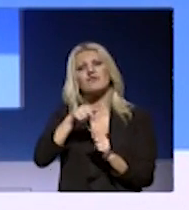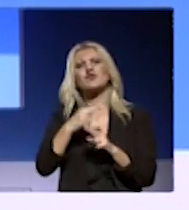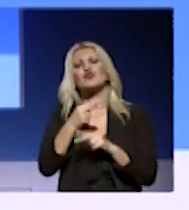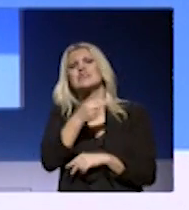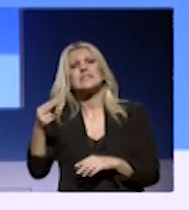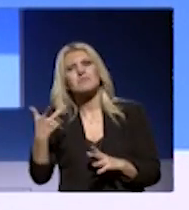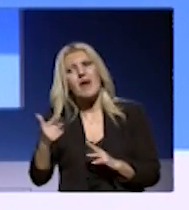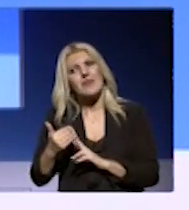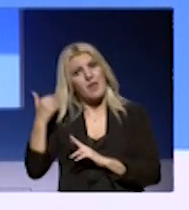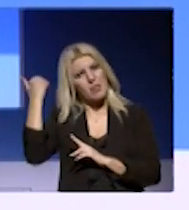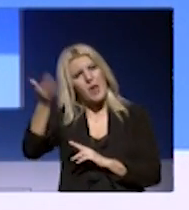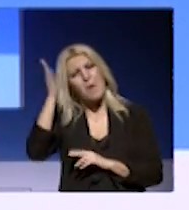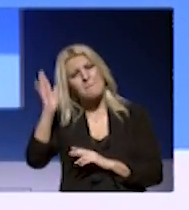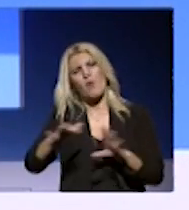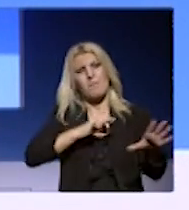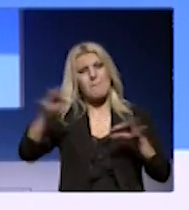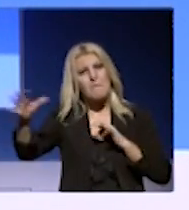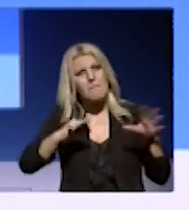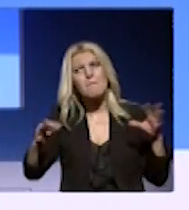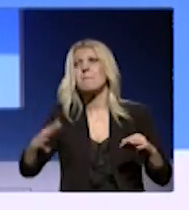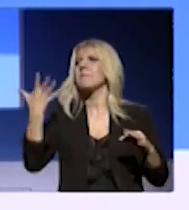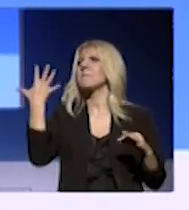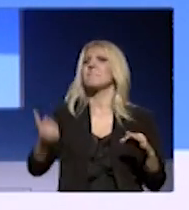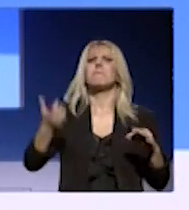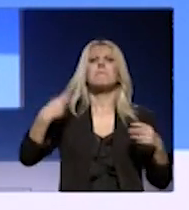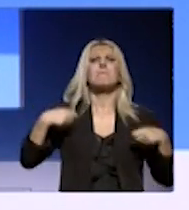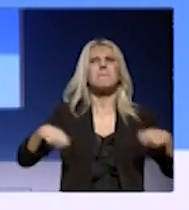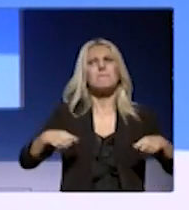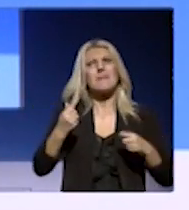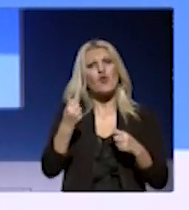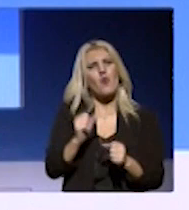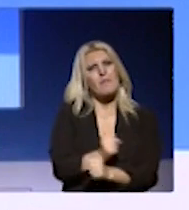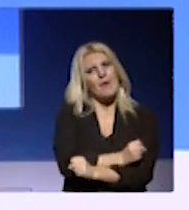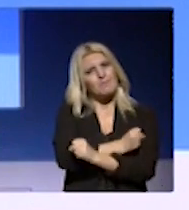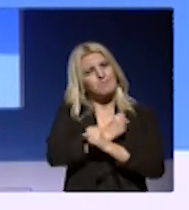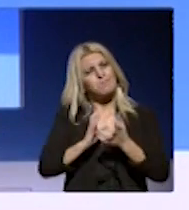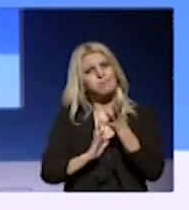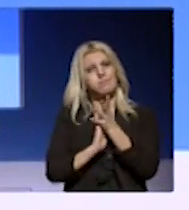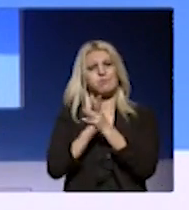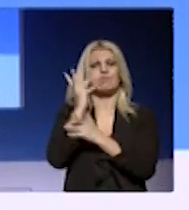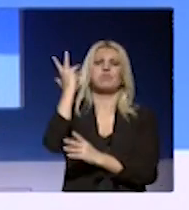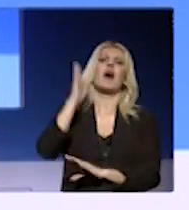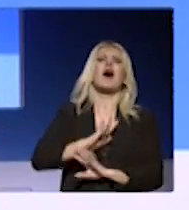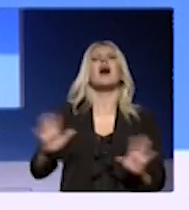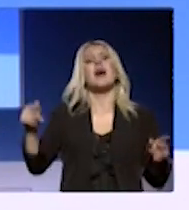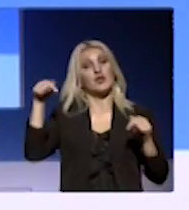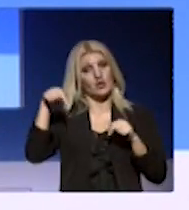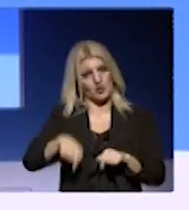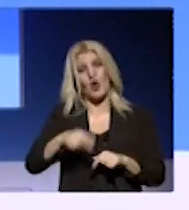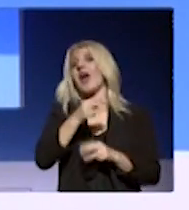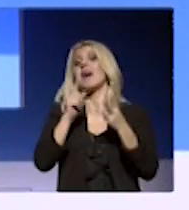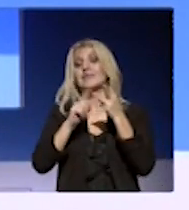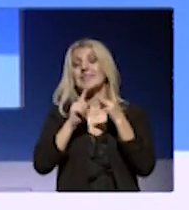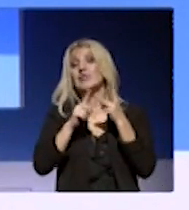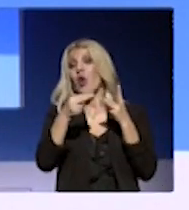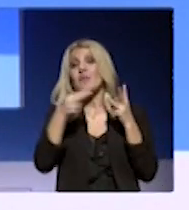για τους δημότες της. Και το ζήτημα του αεροδρομίου, πολύ σύντομα, θα πάρουμε τις οριστικές μας αποφάσεις και